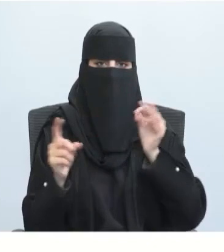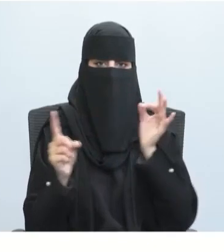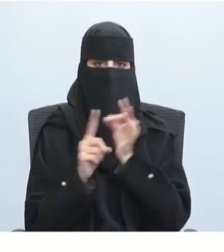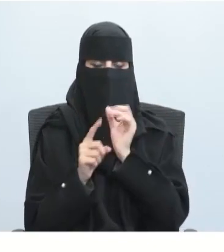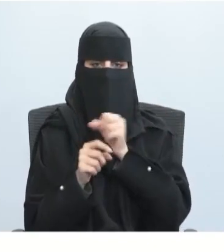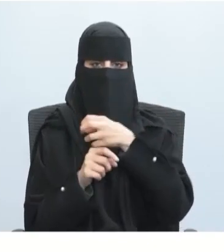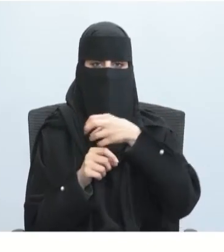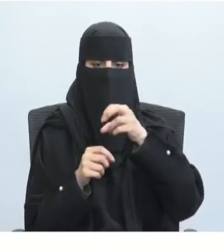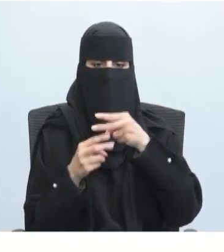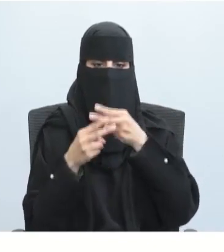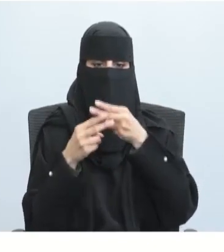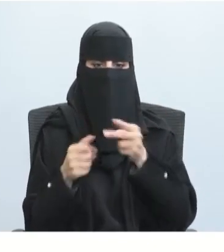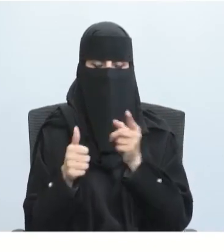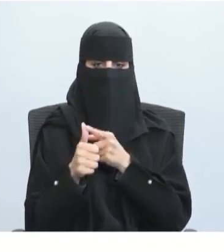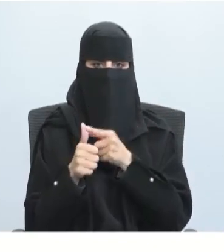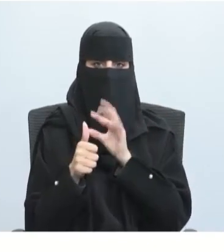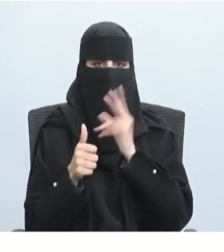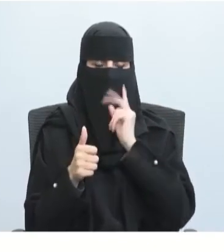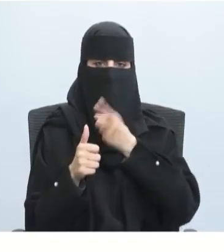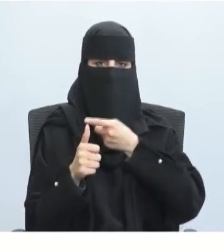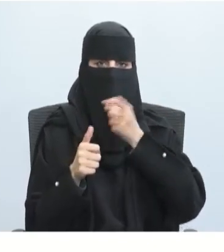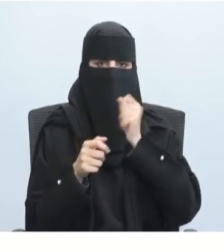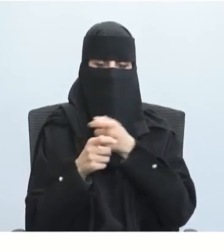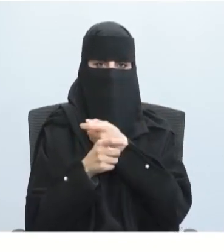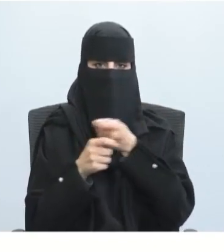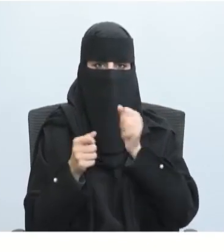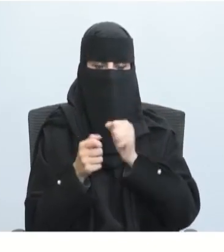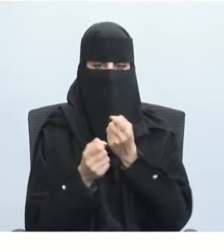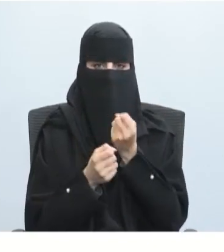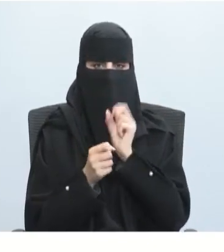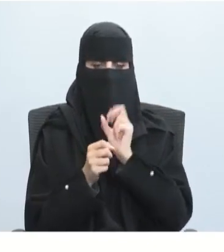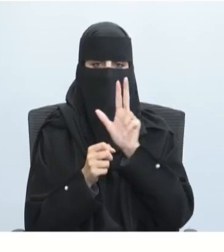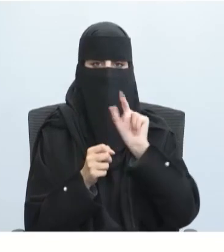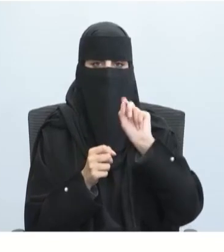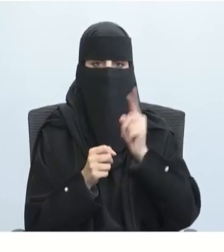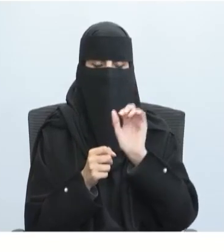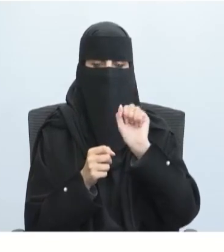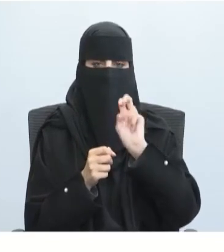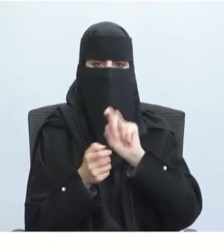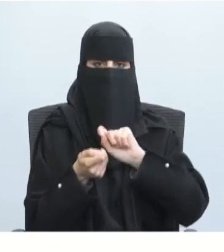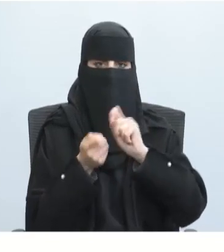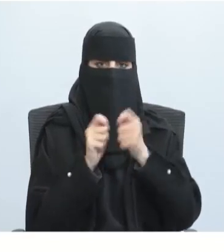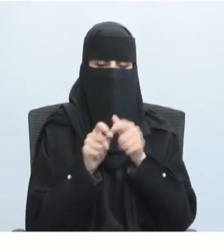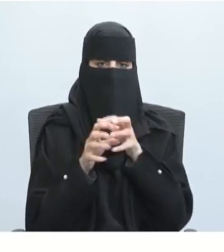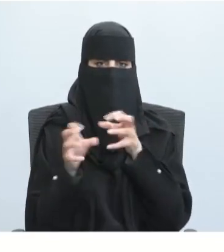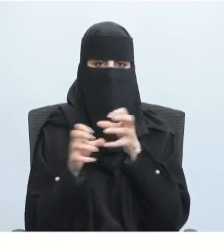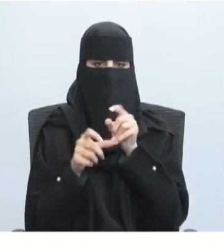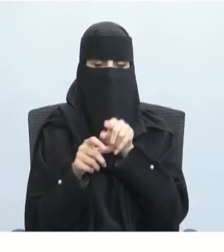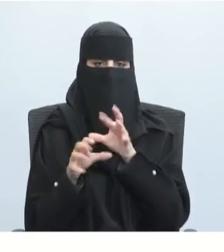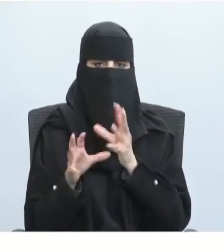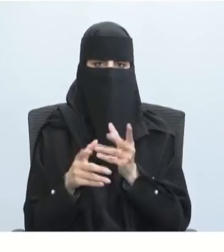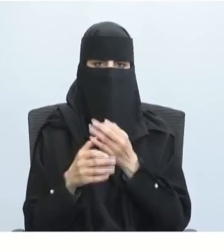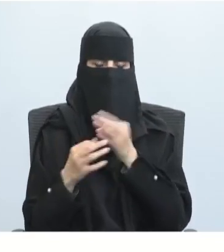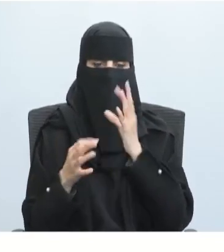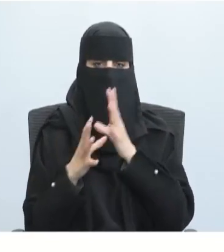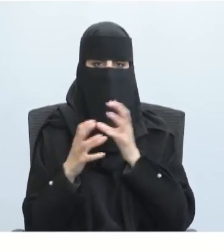الفصل بدءا بتحديد تكلفه الفرصه البديله تحدثنا ماذا يقصد بالفرصه البديله